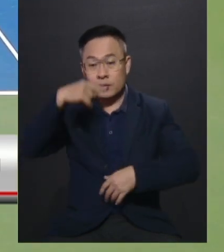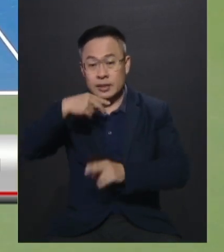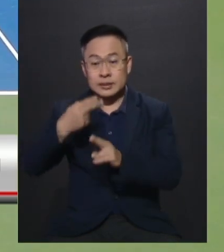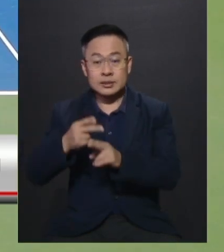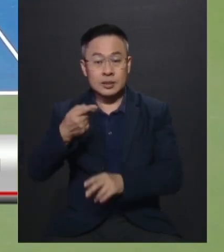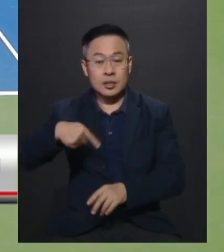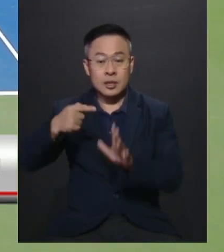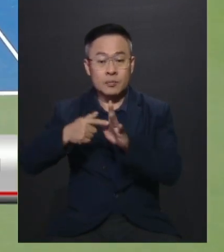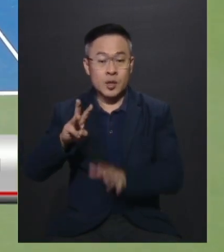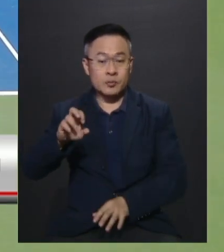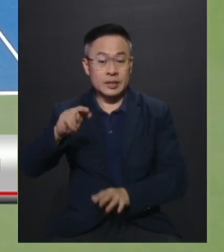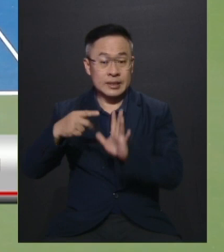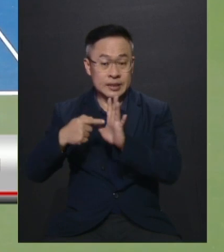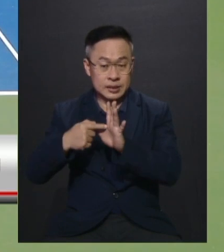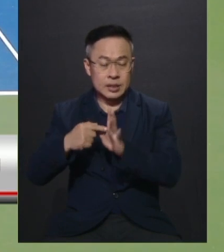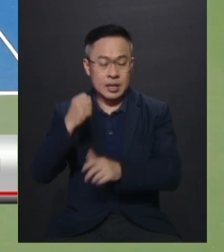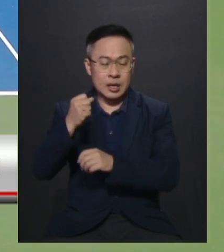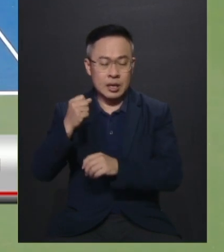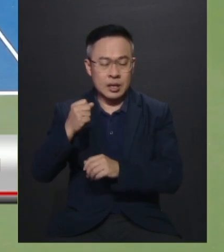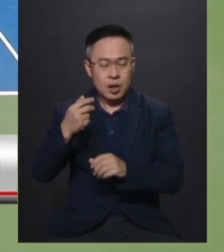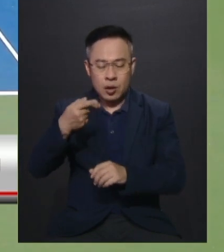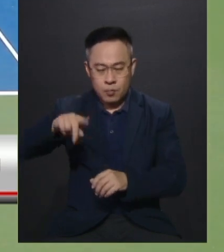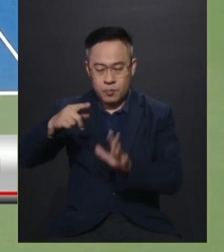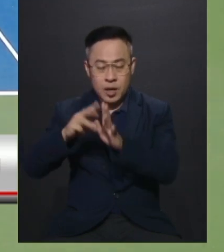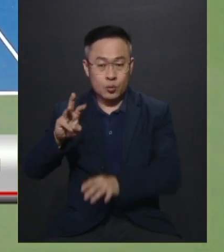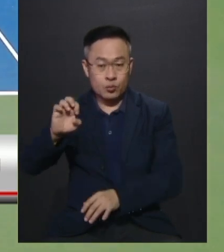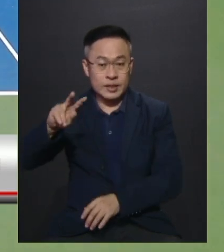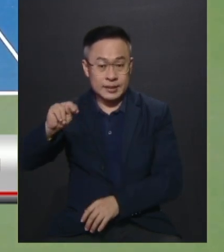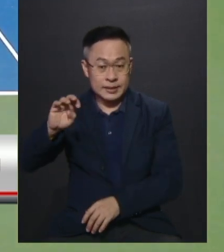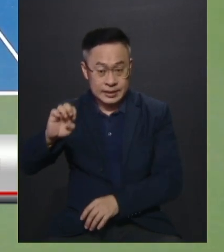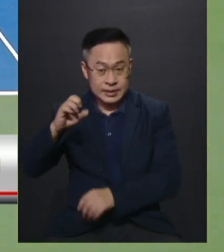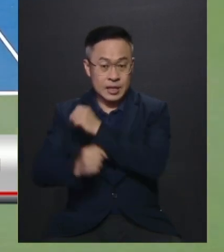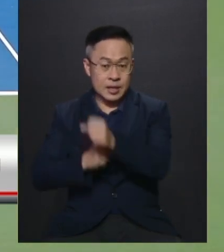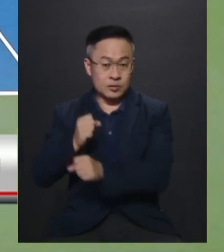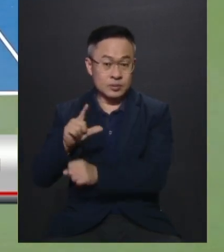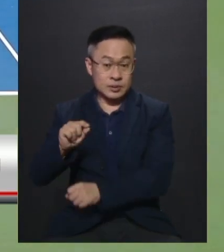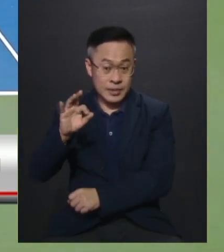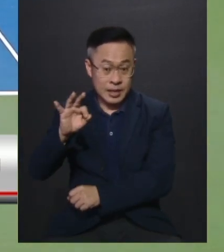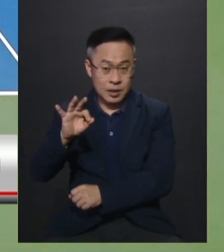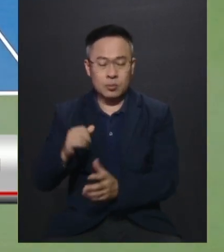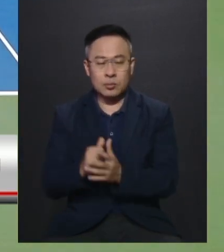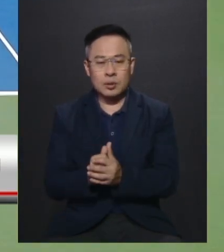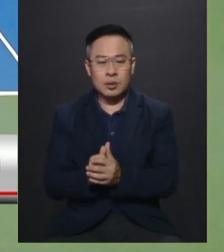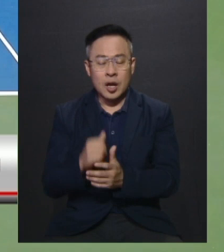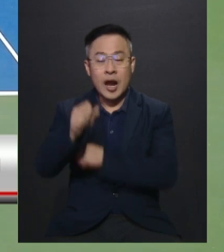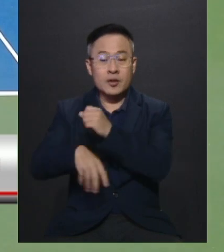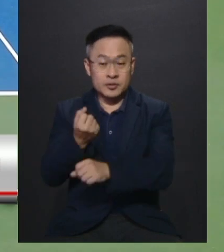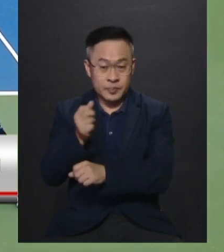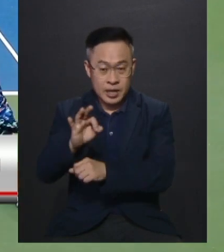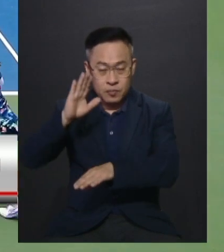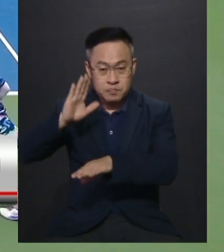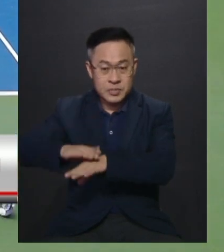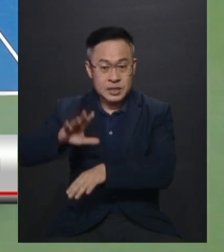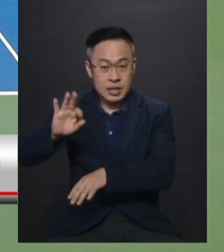นะคะนักเทนนิสวัย19ปีมือ29ของไทยค่ะเจอกับพรณภัทรหงจำระศิลป์นะคะนักเทนนิสดาวรุ่ง